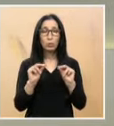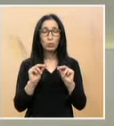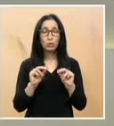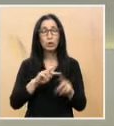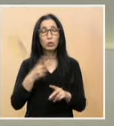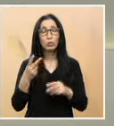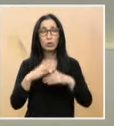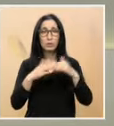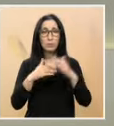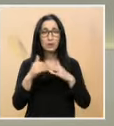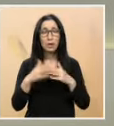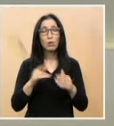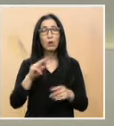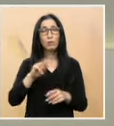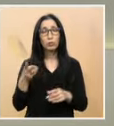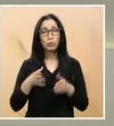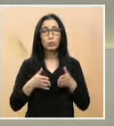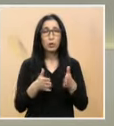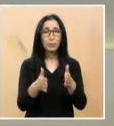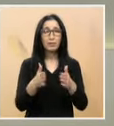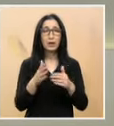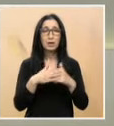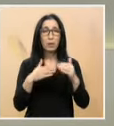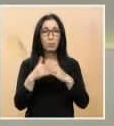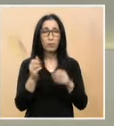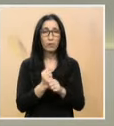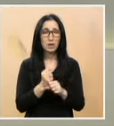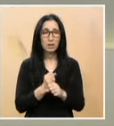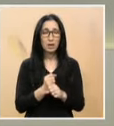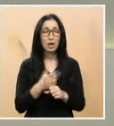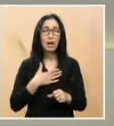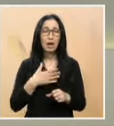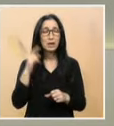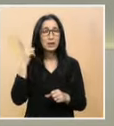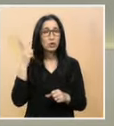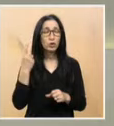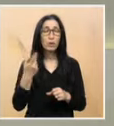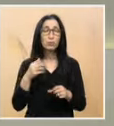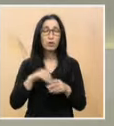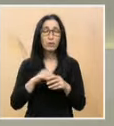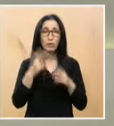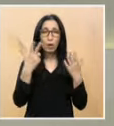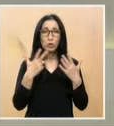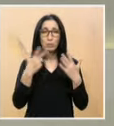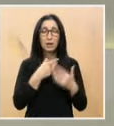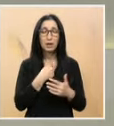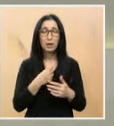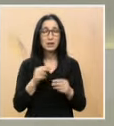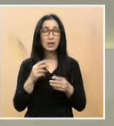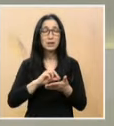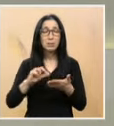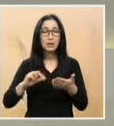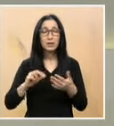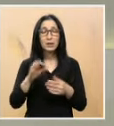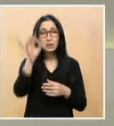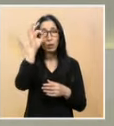избират обучение по други специалности, в друго направление и професии, това е съвсем нормално. Аз считам, че в 8-ми клас, записвайки се